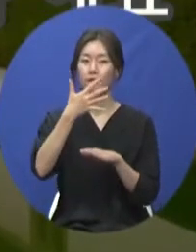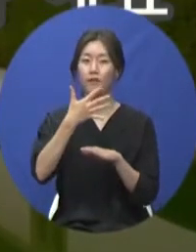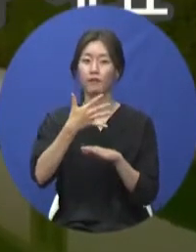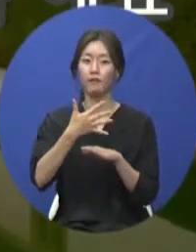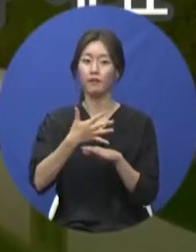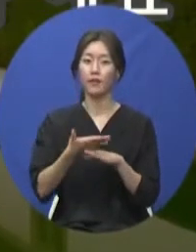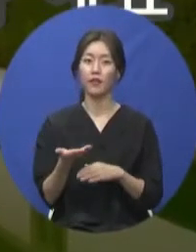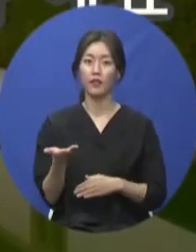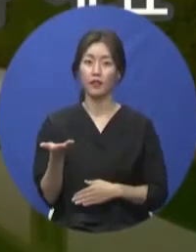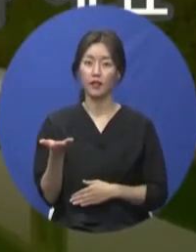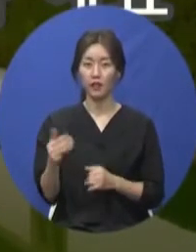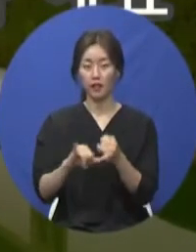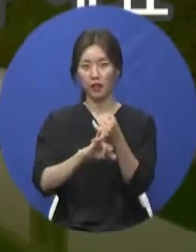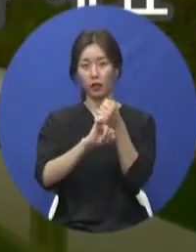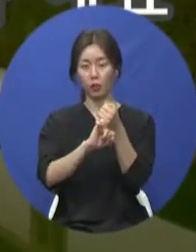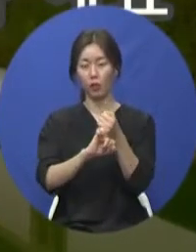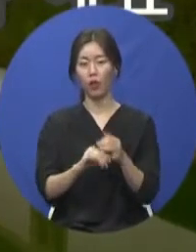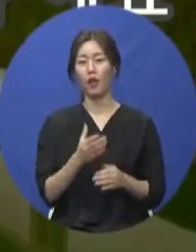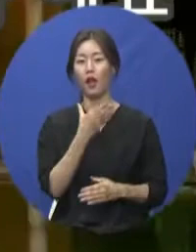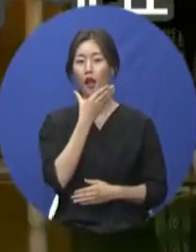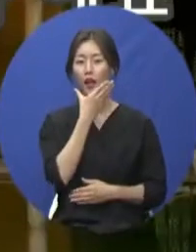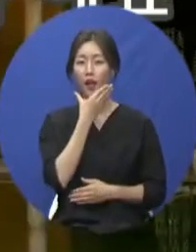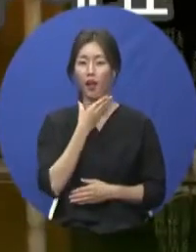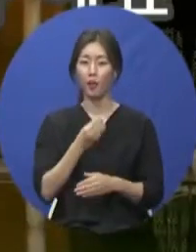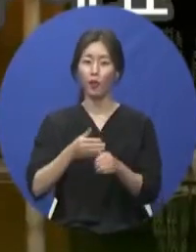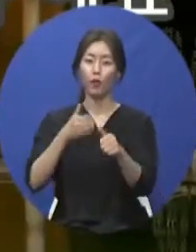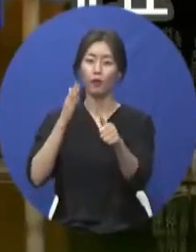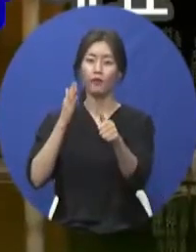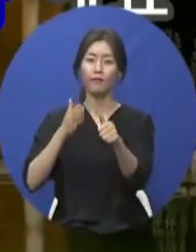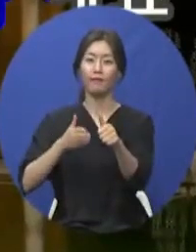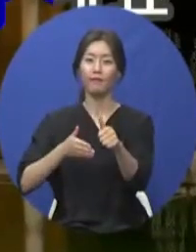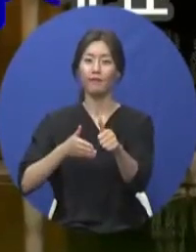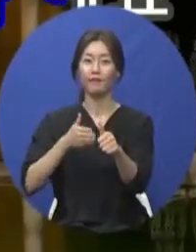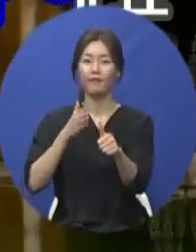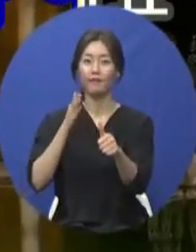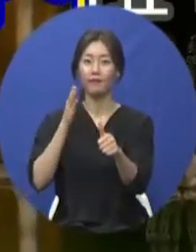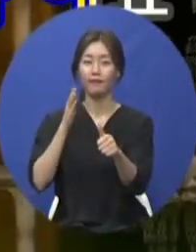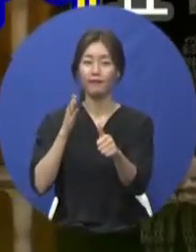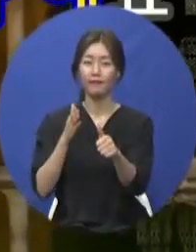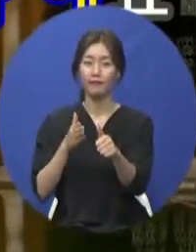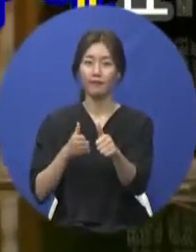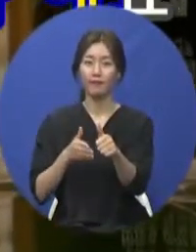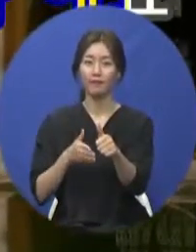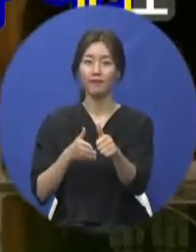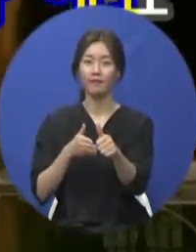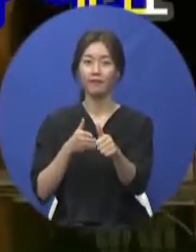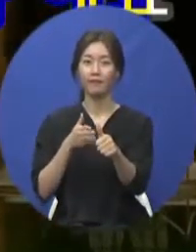미안해요. 당신 정말 행복해야 해요.